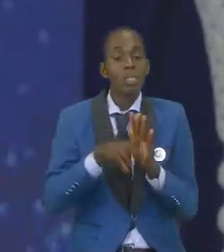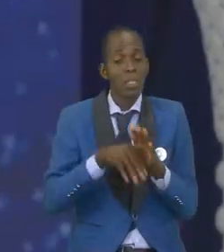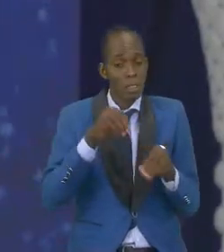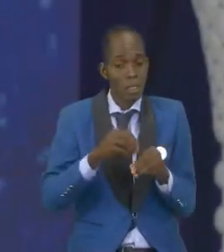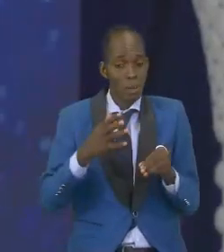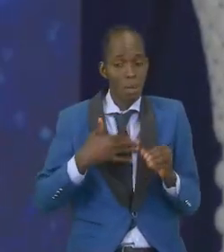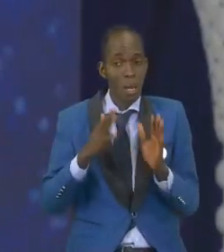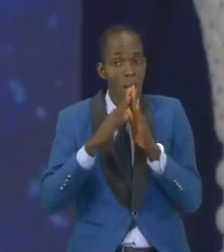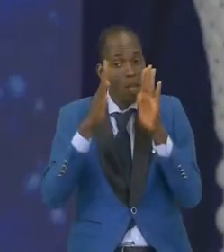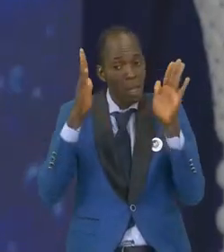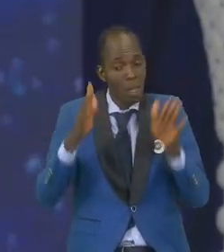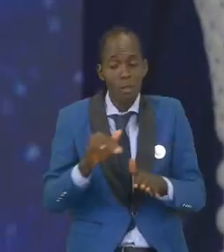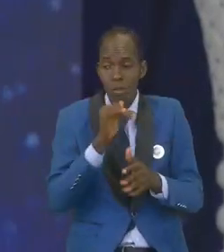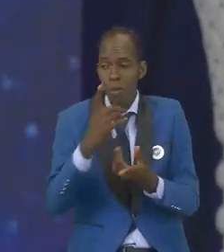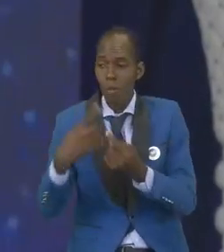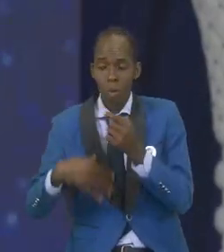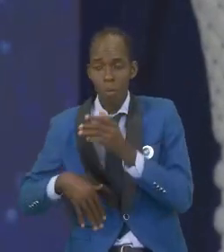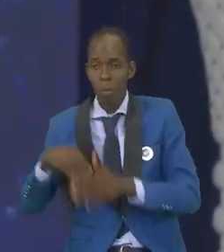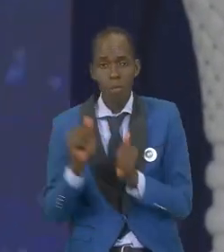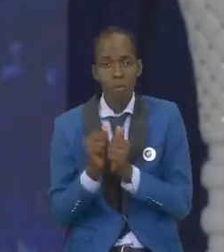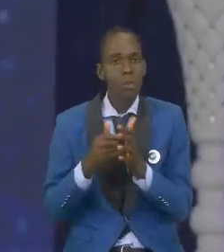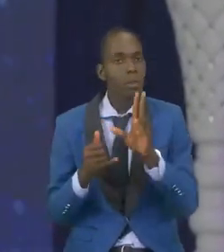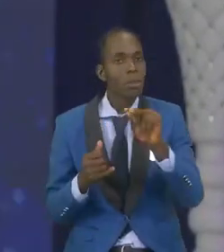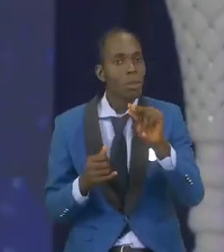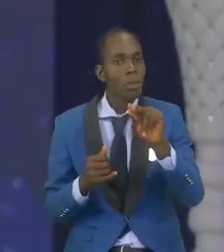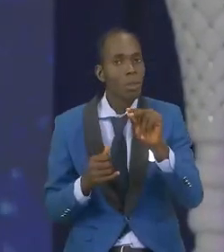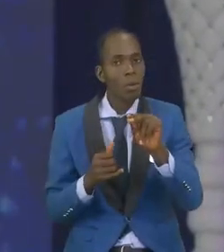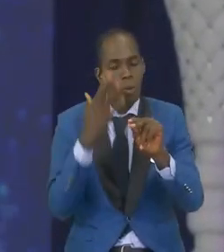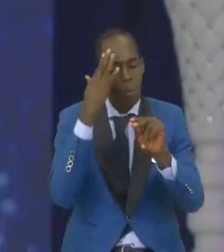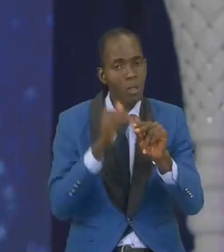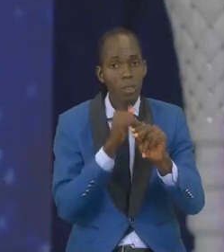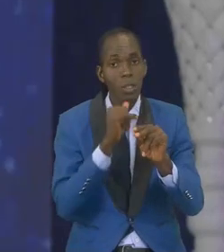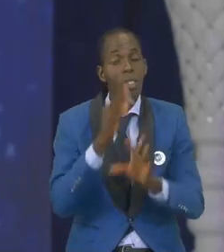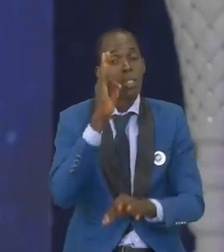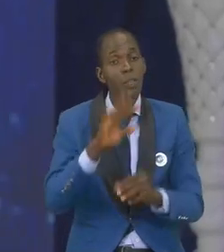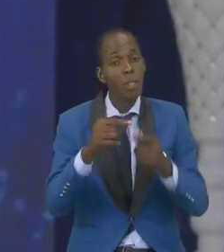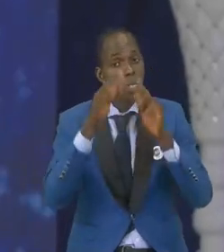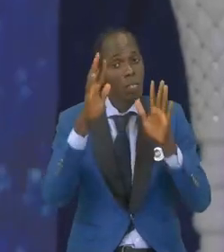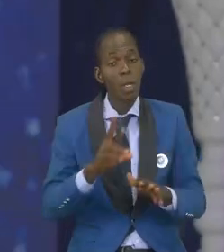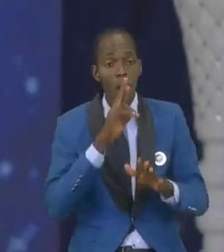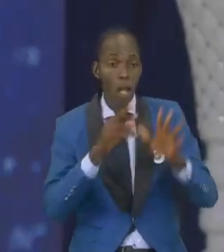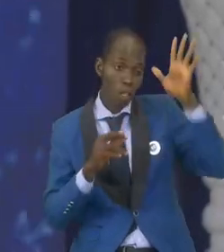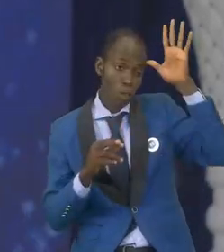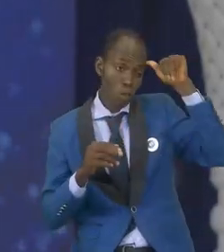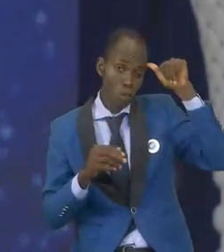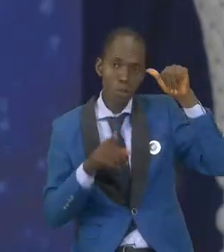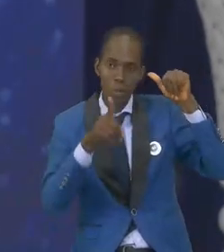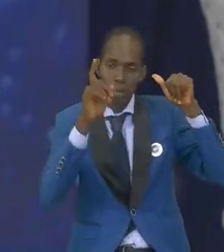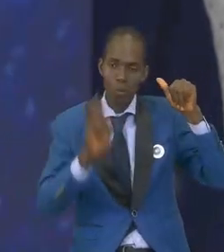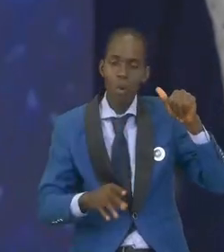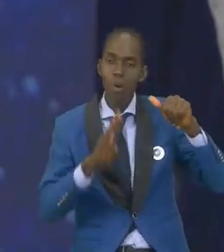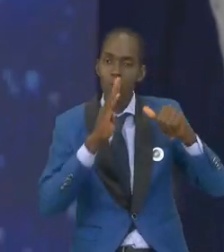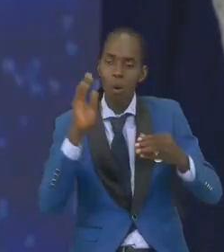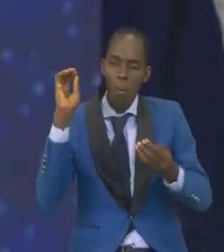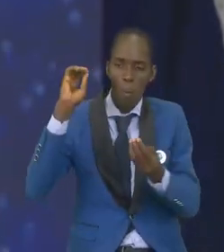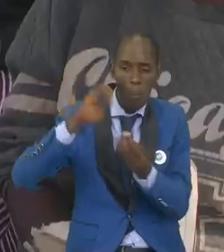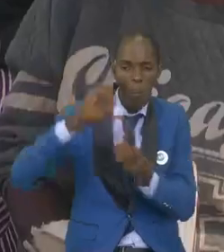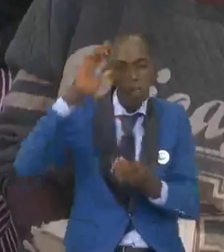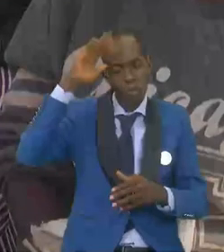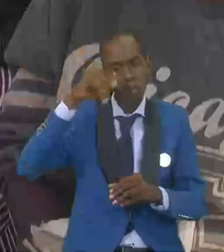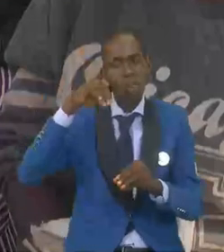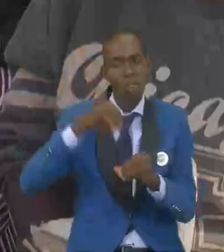cacher ma sainteté dans ma chambre je dois devrais pas sortir avec ça pourquoi pas s'ils sont